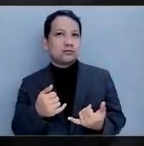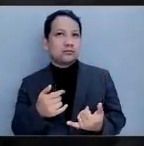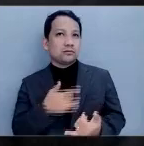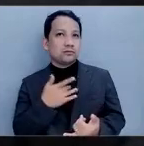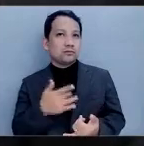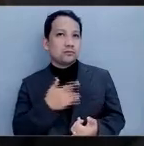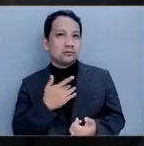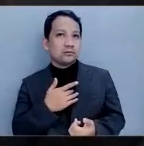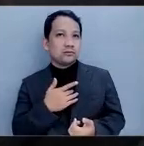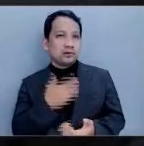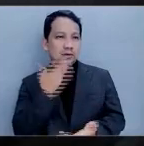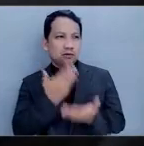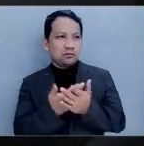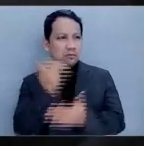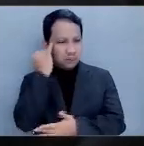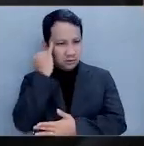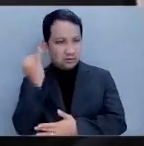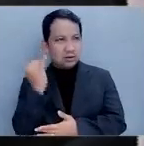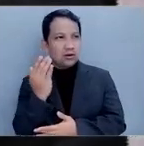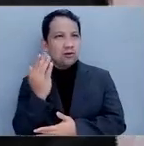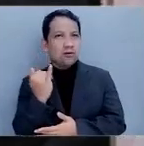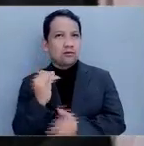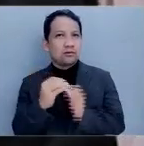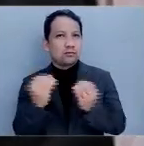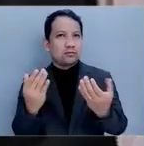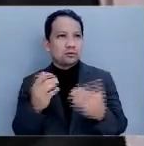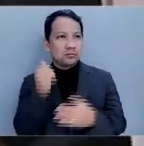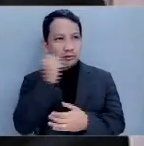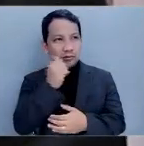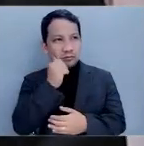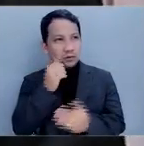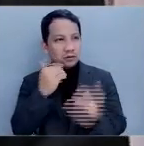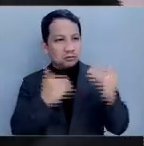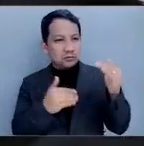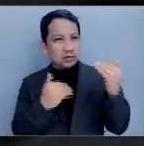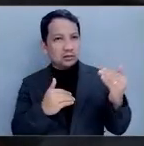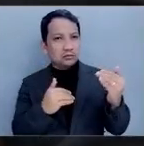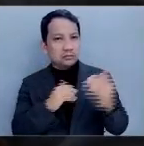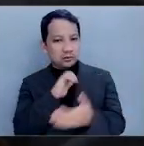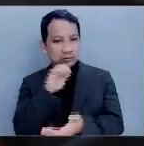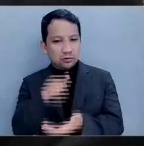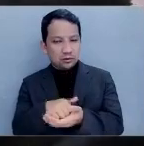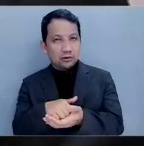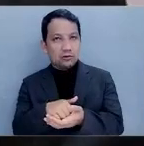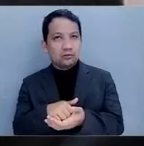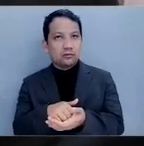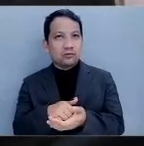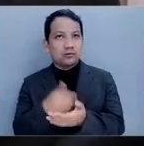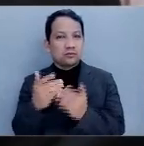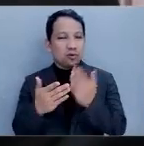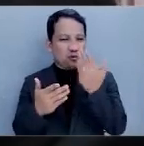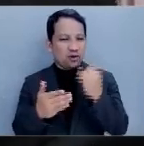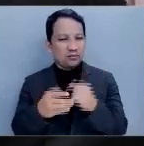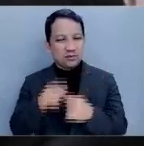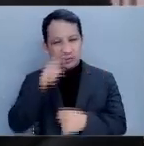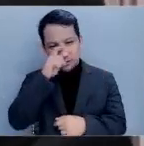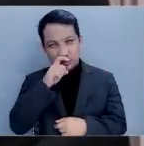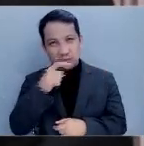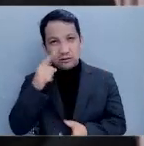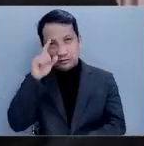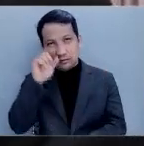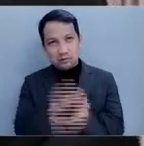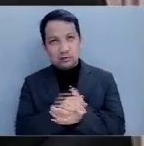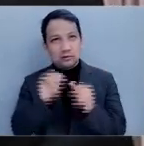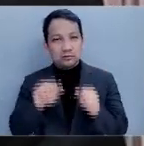like it's such a good idea because a lot of the girls are limited to just their age. But I believe that when girls